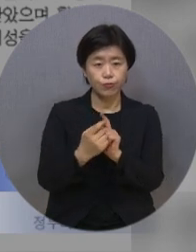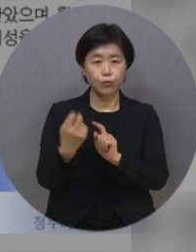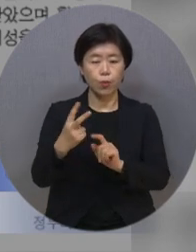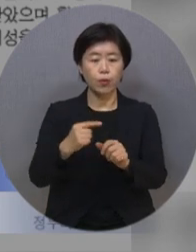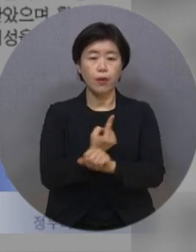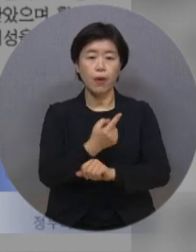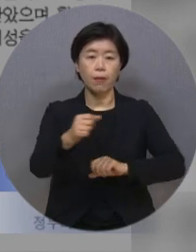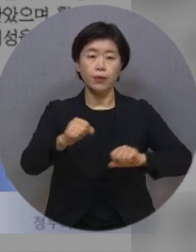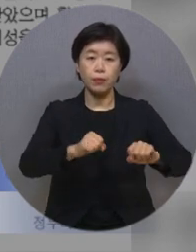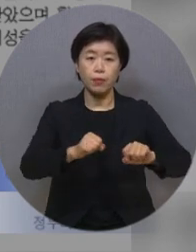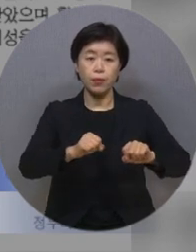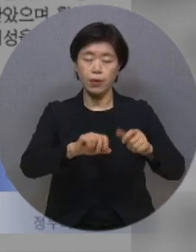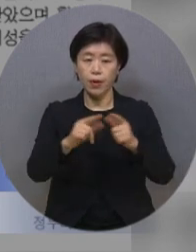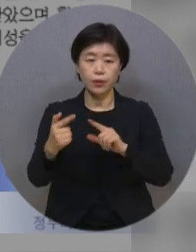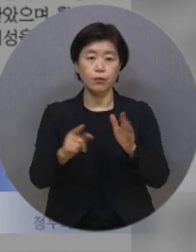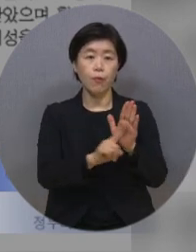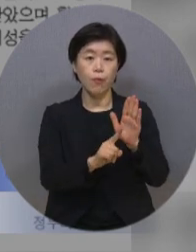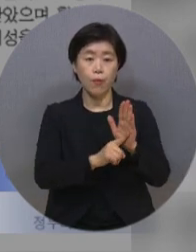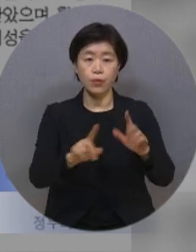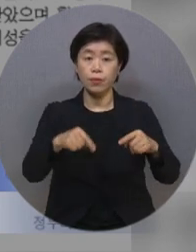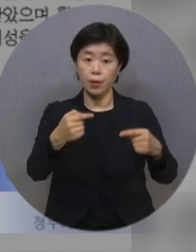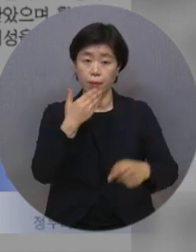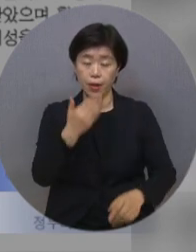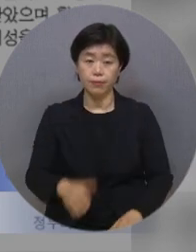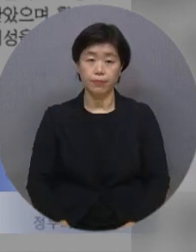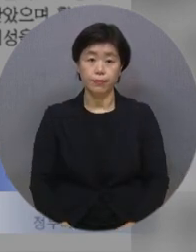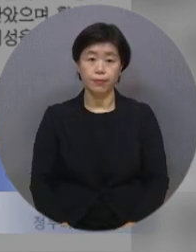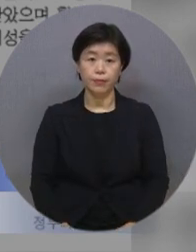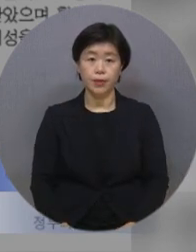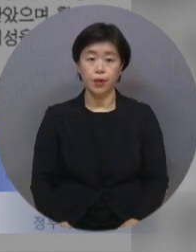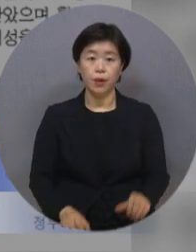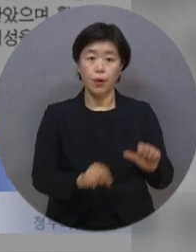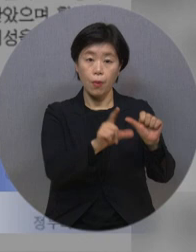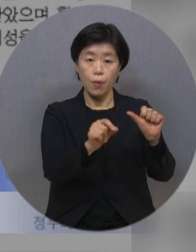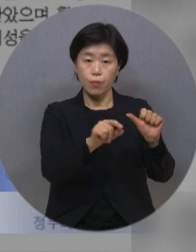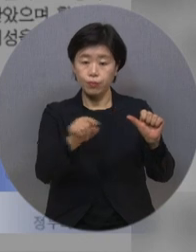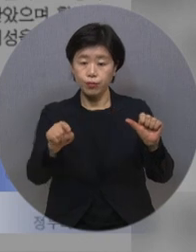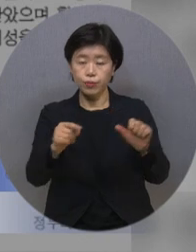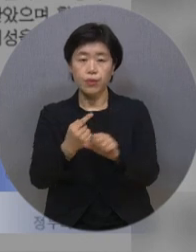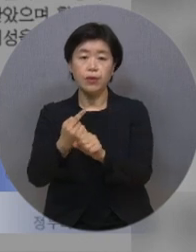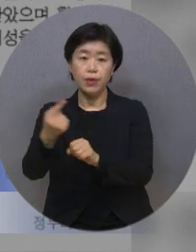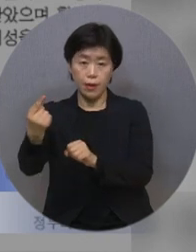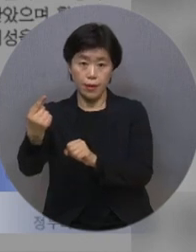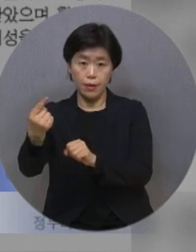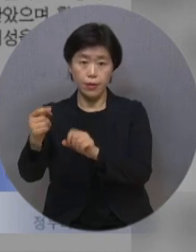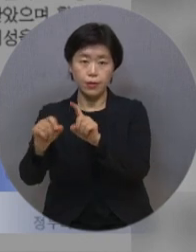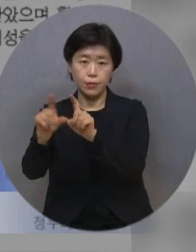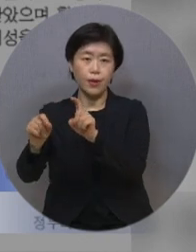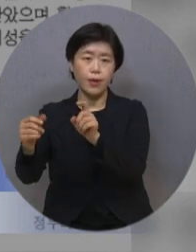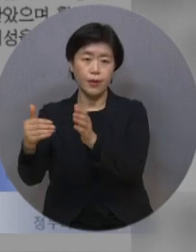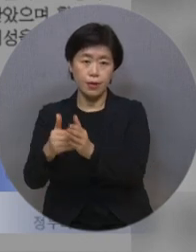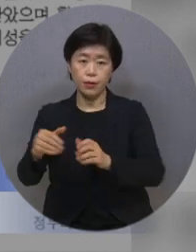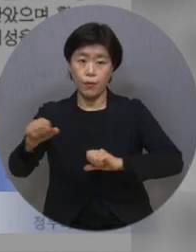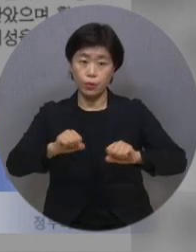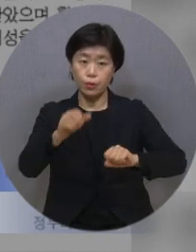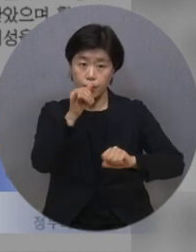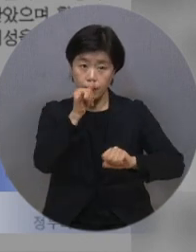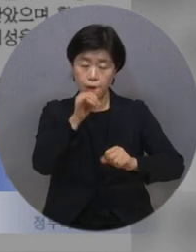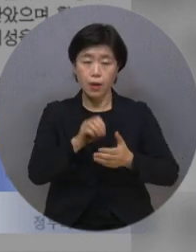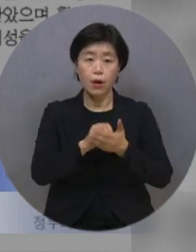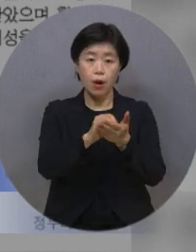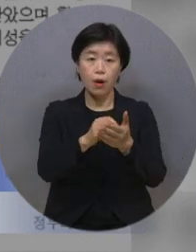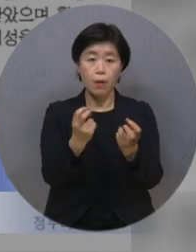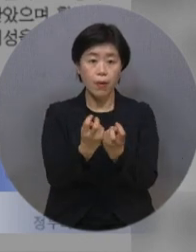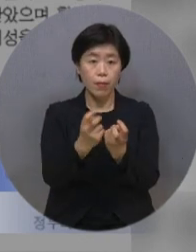홍보에 참여하게 됩니다 활동 기간은 다음달부터 내년 10월까지며이 신청 방법은 장애인